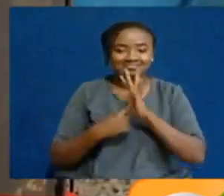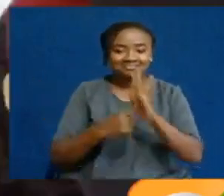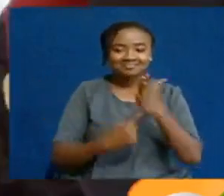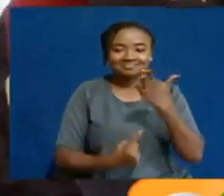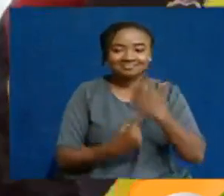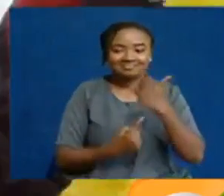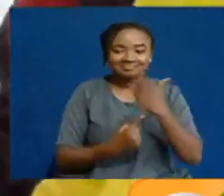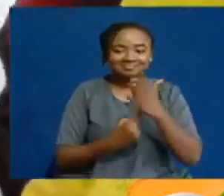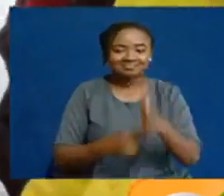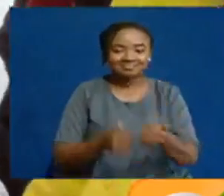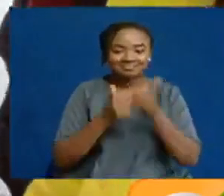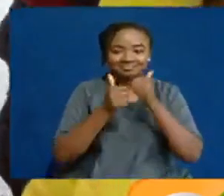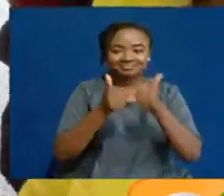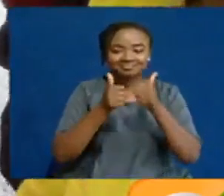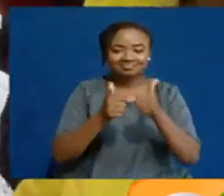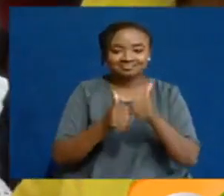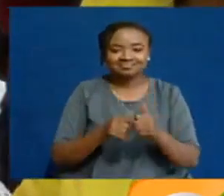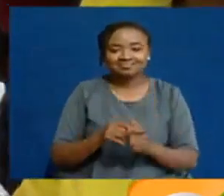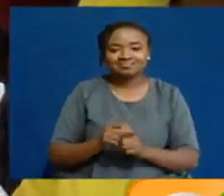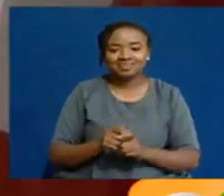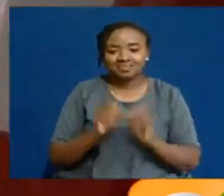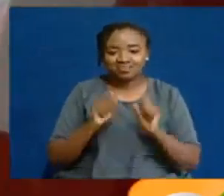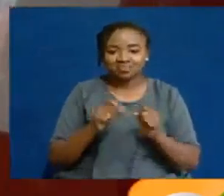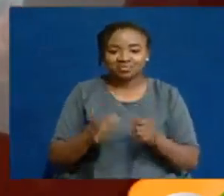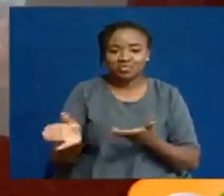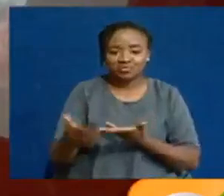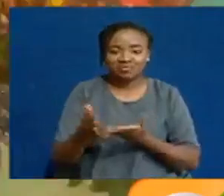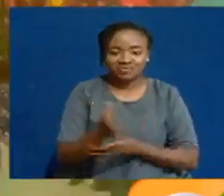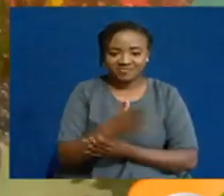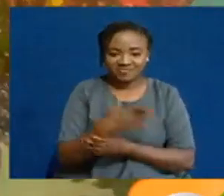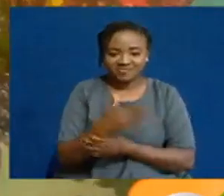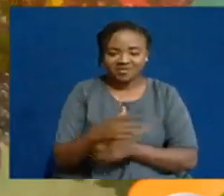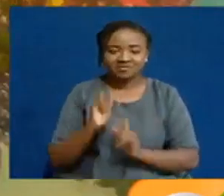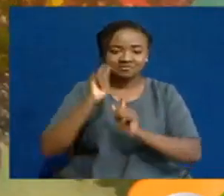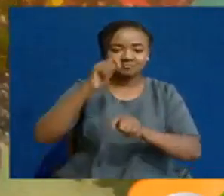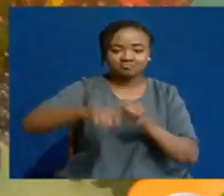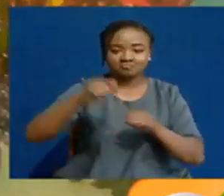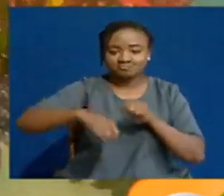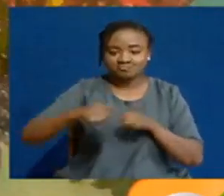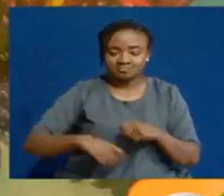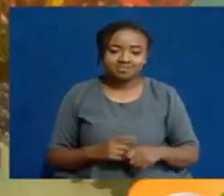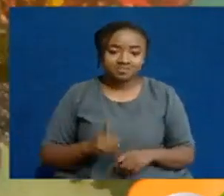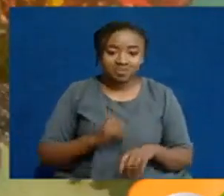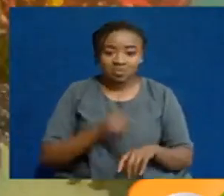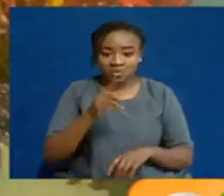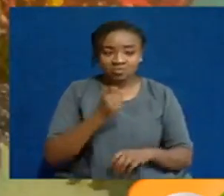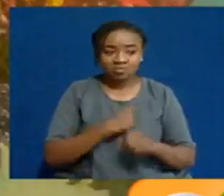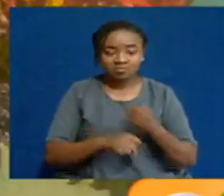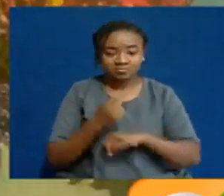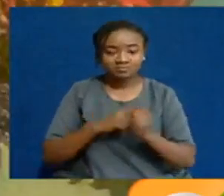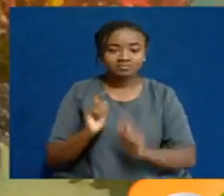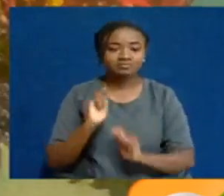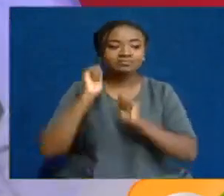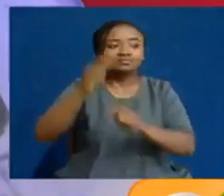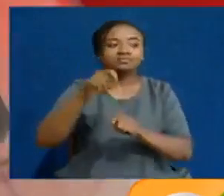teknolojia ya hali ya juu ya uvuvi kwa jina hotspot fishing. Katika harakati za kuvua samaki, tuko na